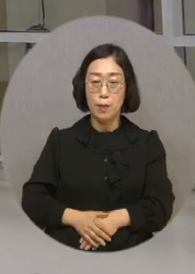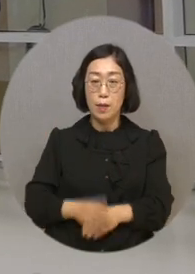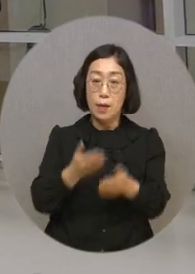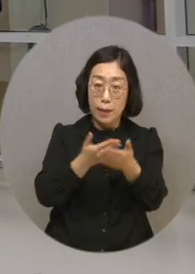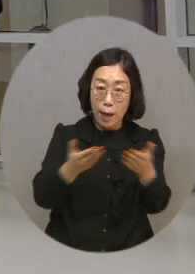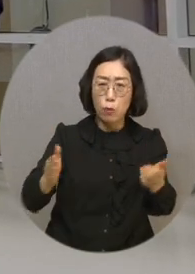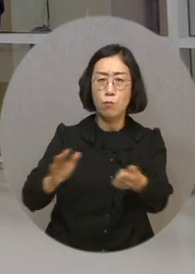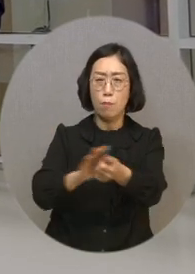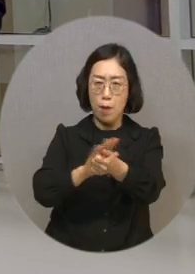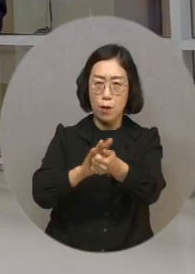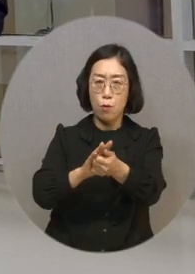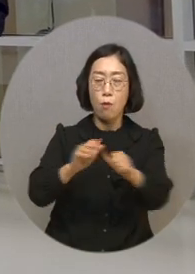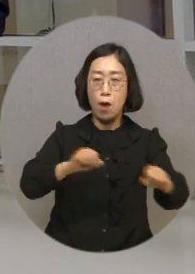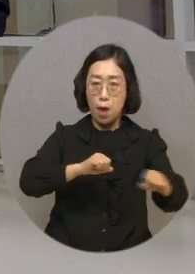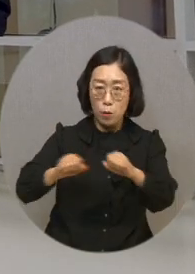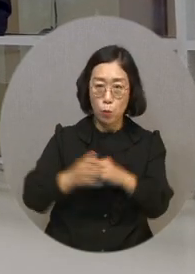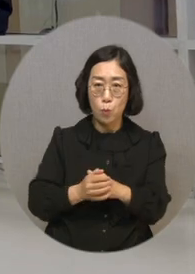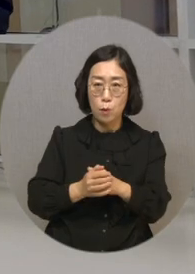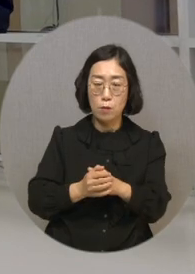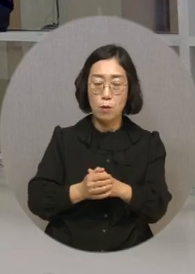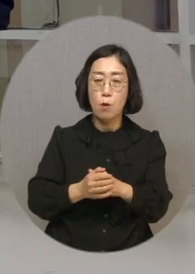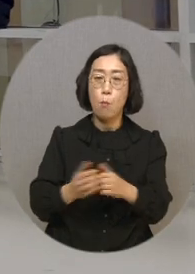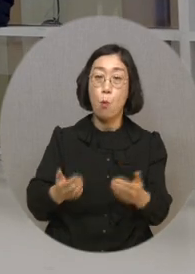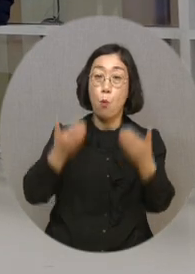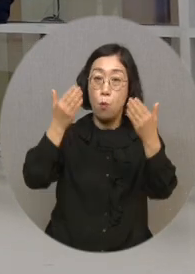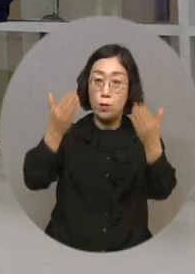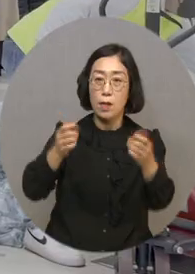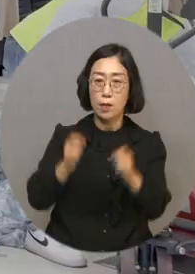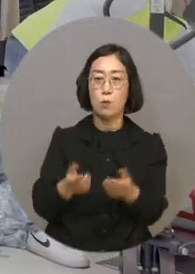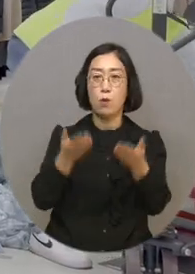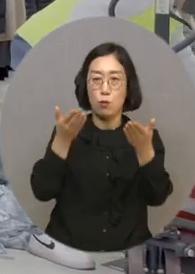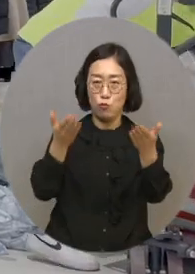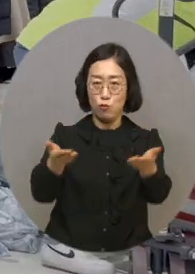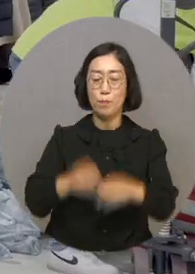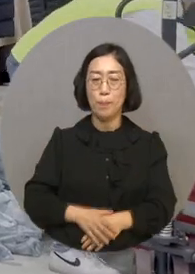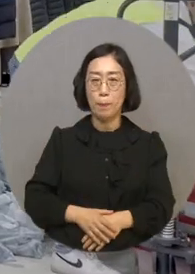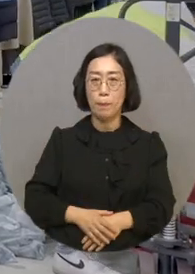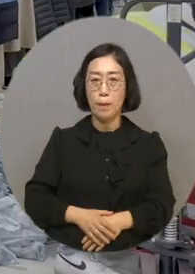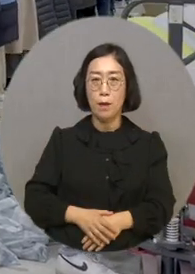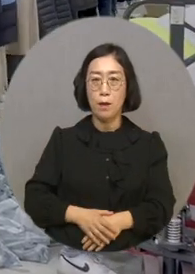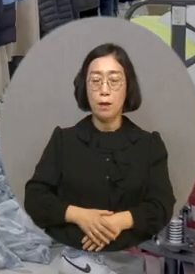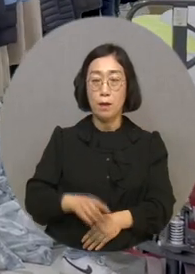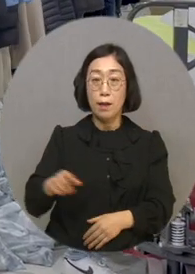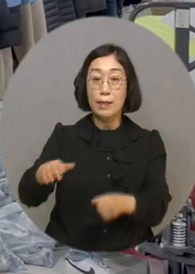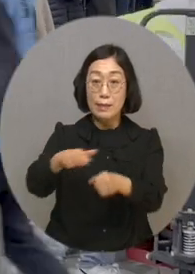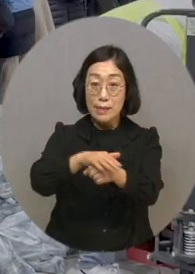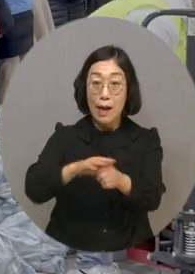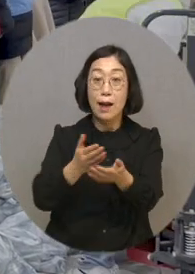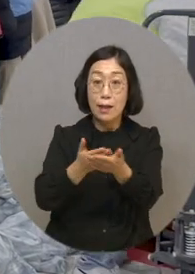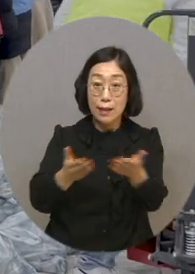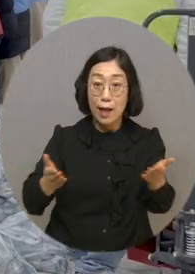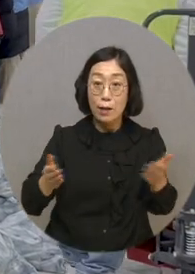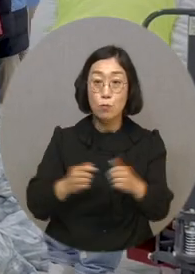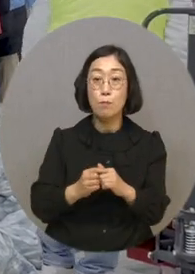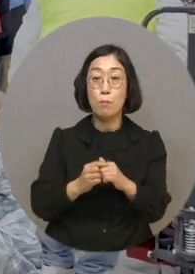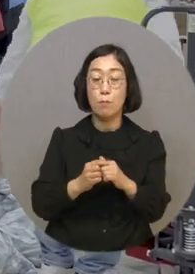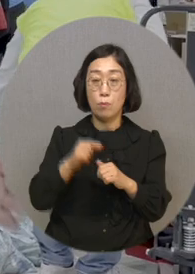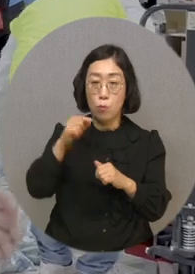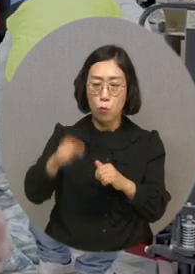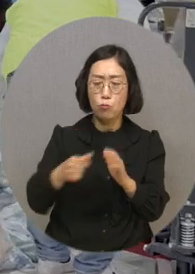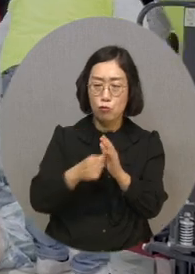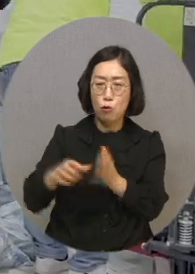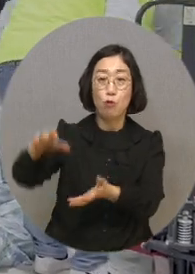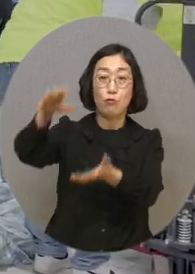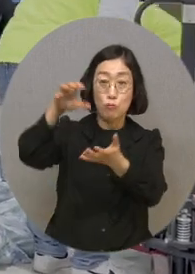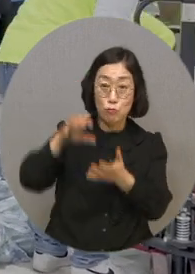나눔과 배려를 실천하며 봉사하는 기회를 마련했습니다. 이번 고양시 사랑나눔 봉사는 물품을 기부해 주신